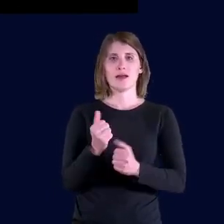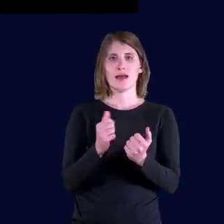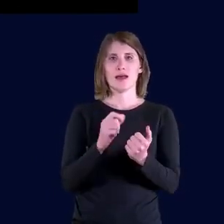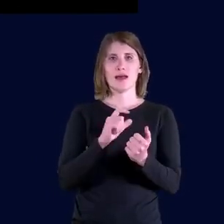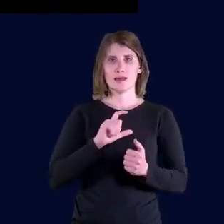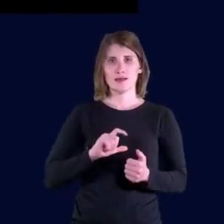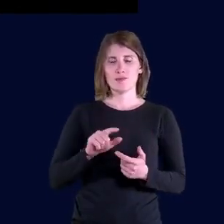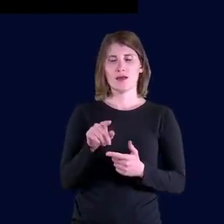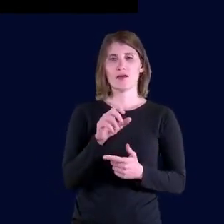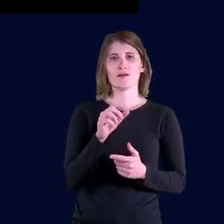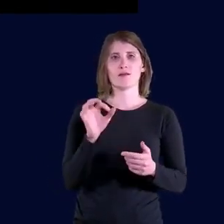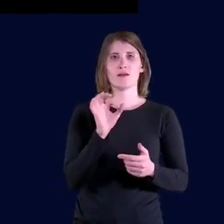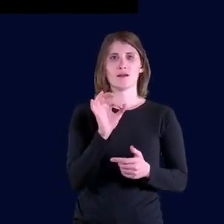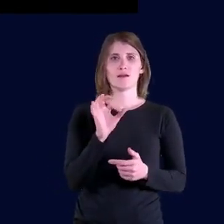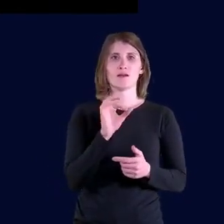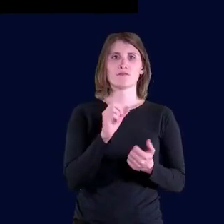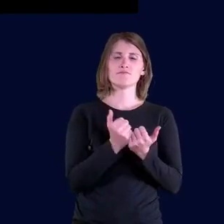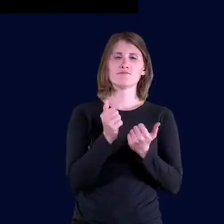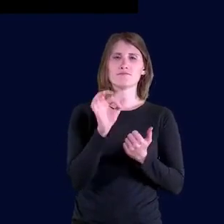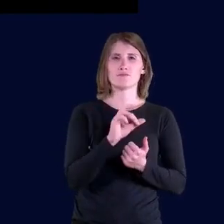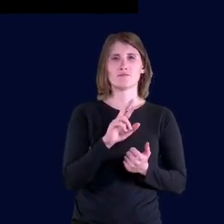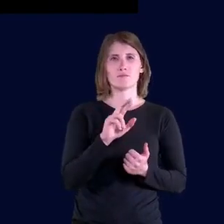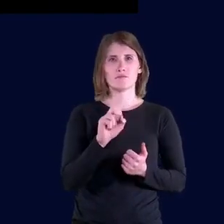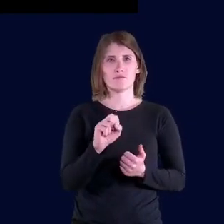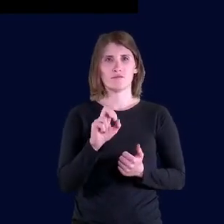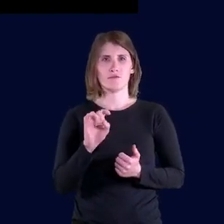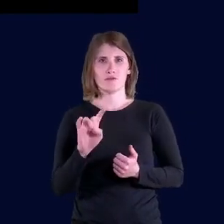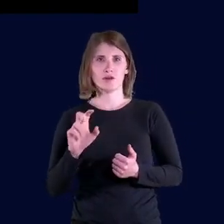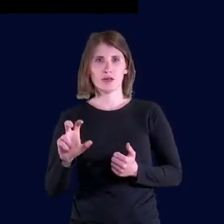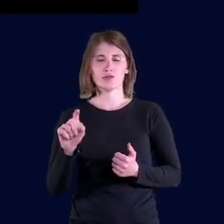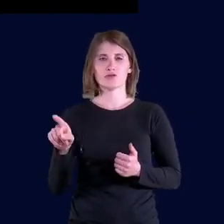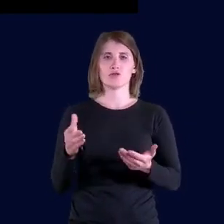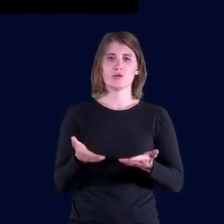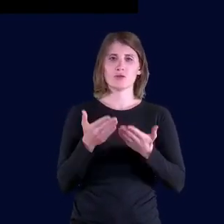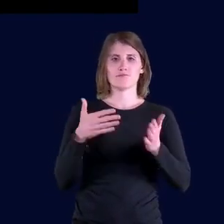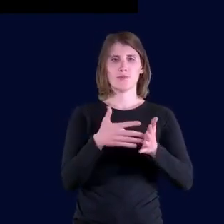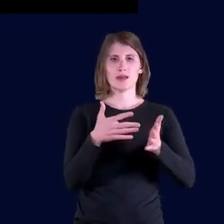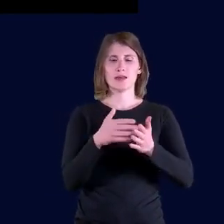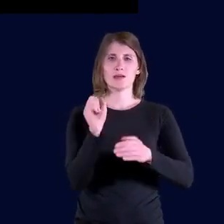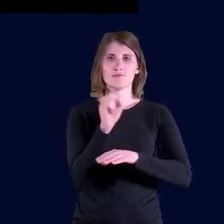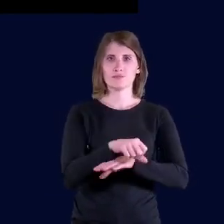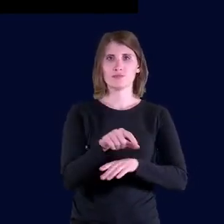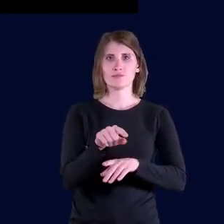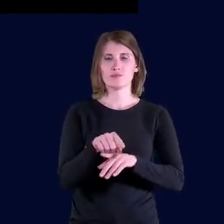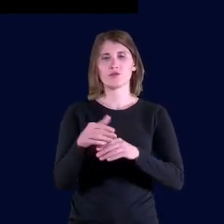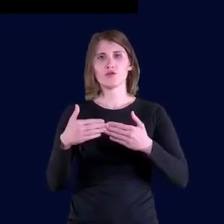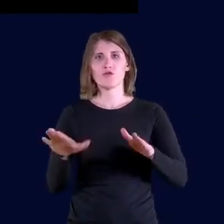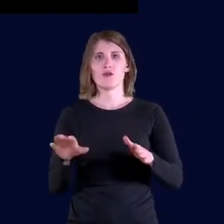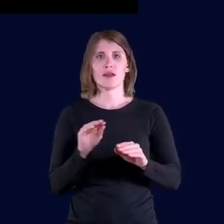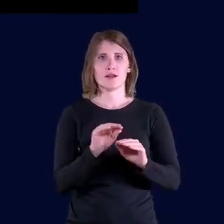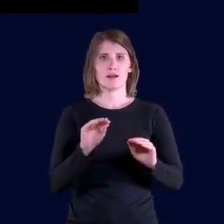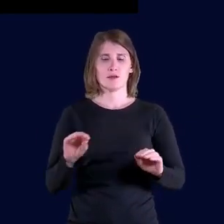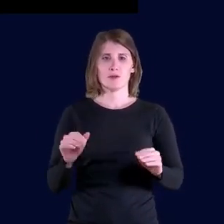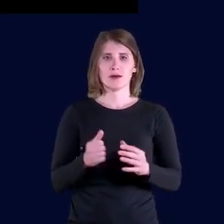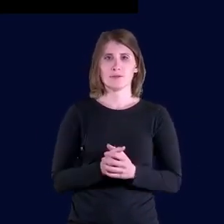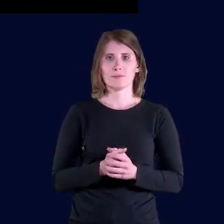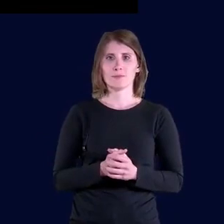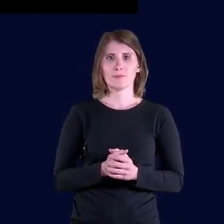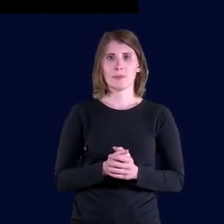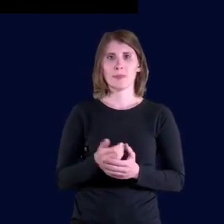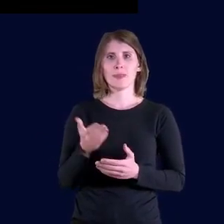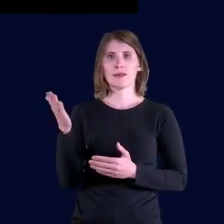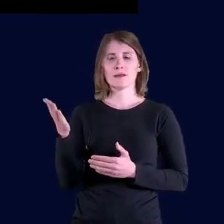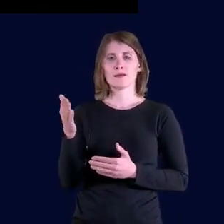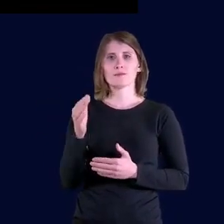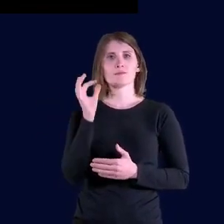jako element w usuwaniu barier i podnoszenia kwalifikacji w zakresie otwartej nauki oferty